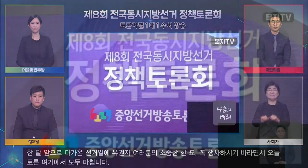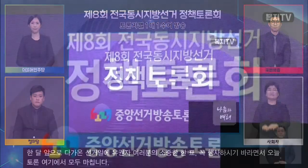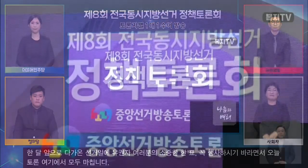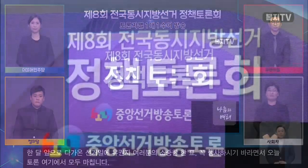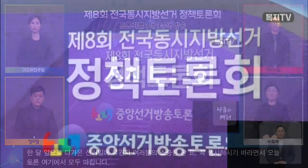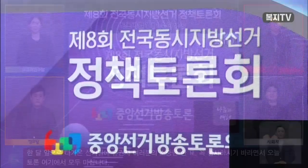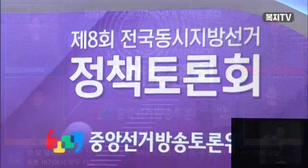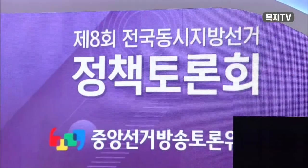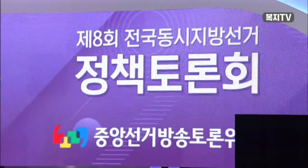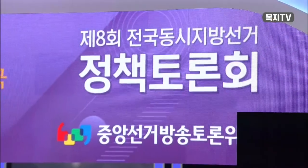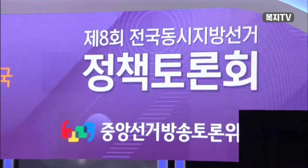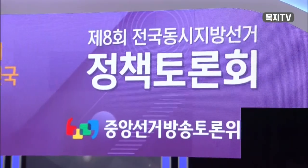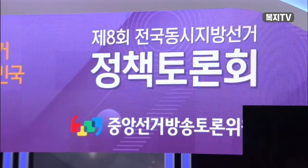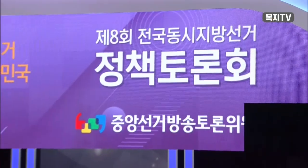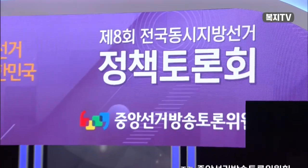감사합니다. 감사합니다. 감사합니다. 감사합니다. 감사합니다.